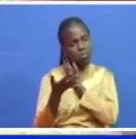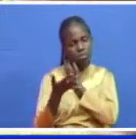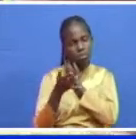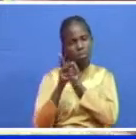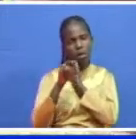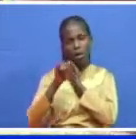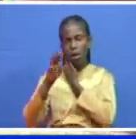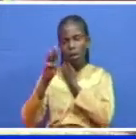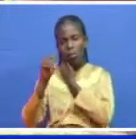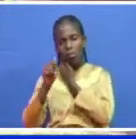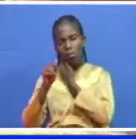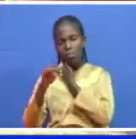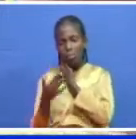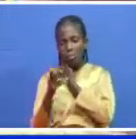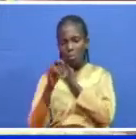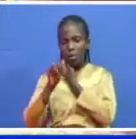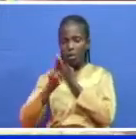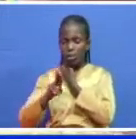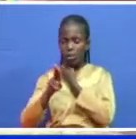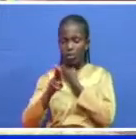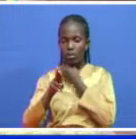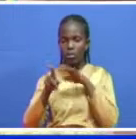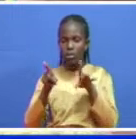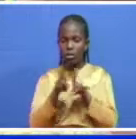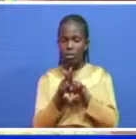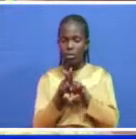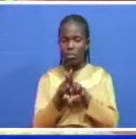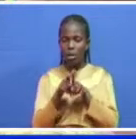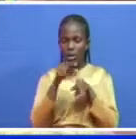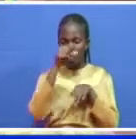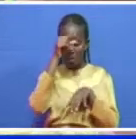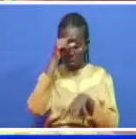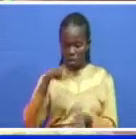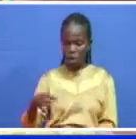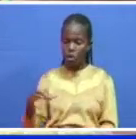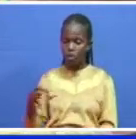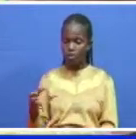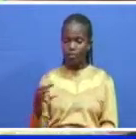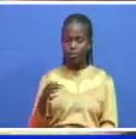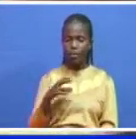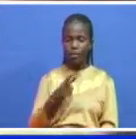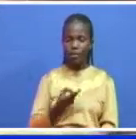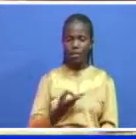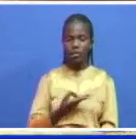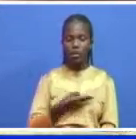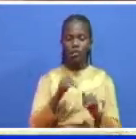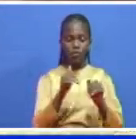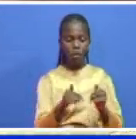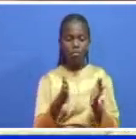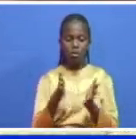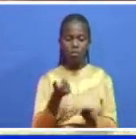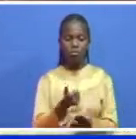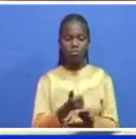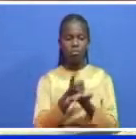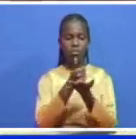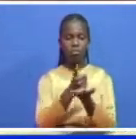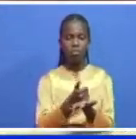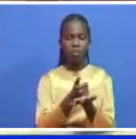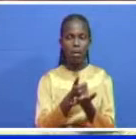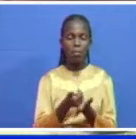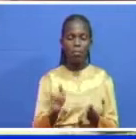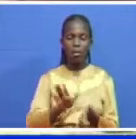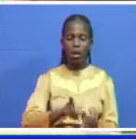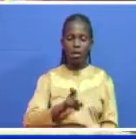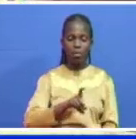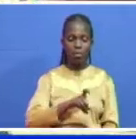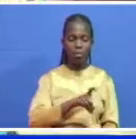kondokongi. Nitu na serikali witu wa account, nitu idhite, tuite thesia wakulima kondokola mkwigwa kuwane